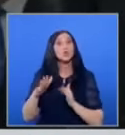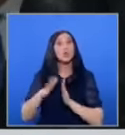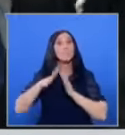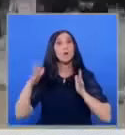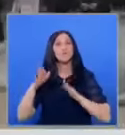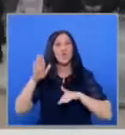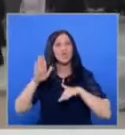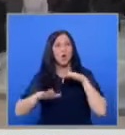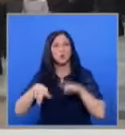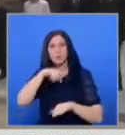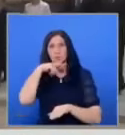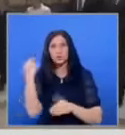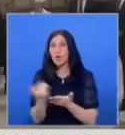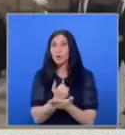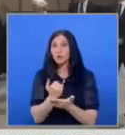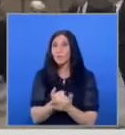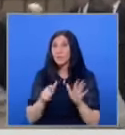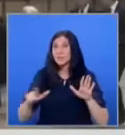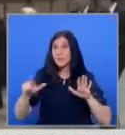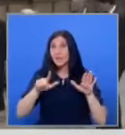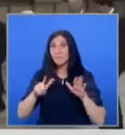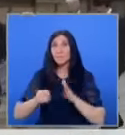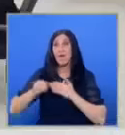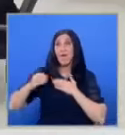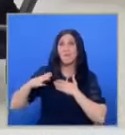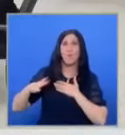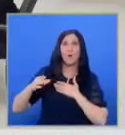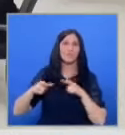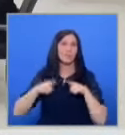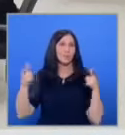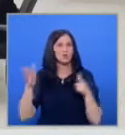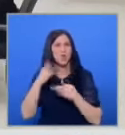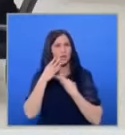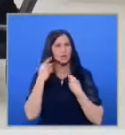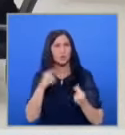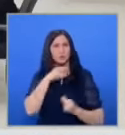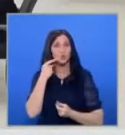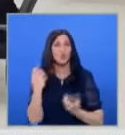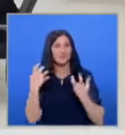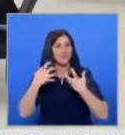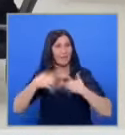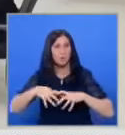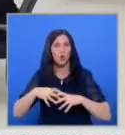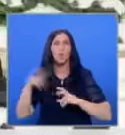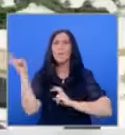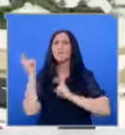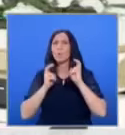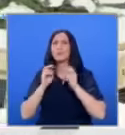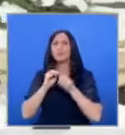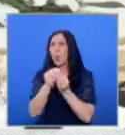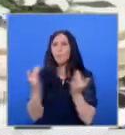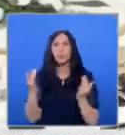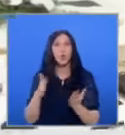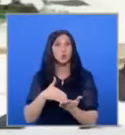повече достъпа на Русия до икономиките на 7-те най-богати демокрации. Ще лишим Русия от технологиите, промишленото оборудване